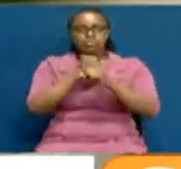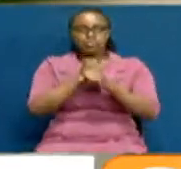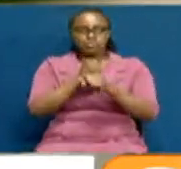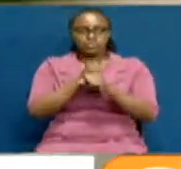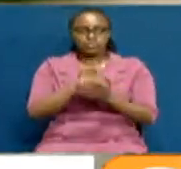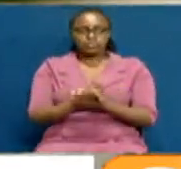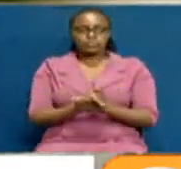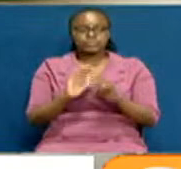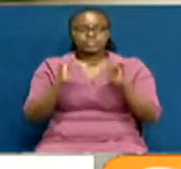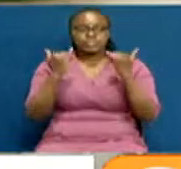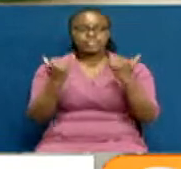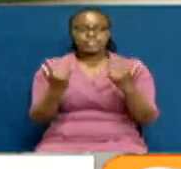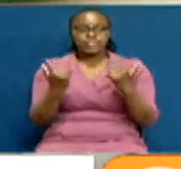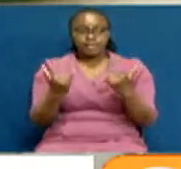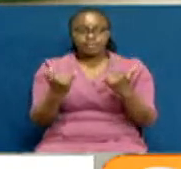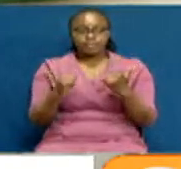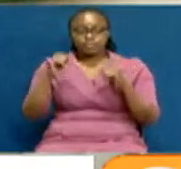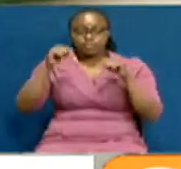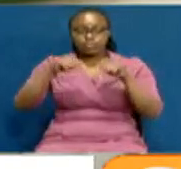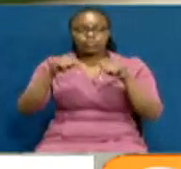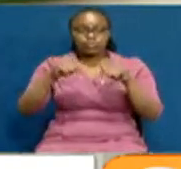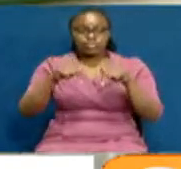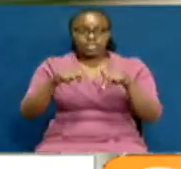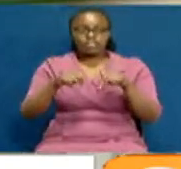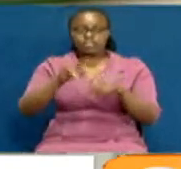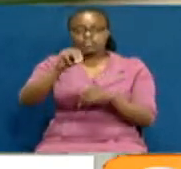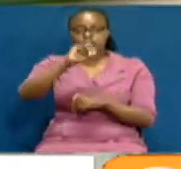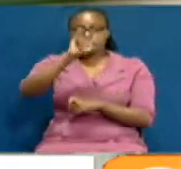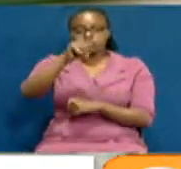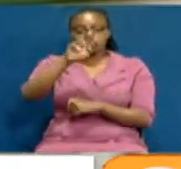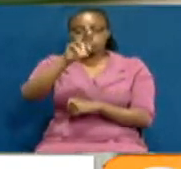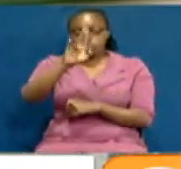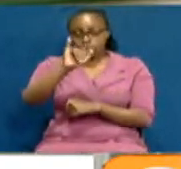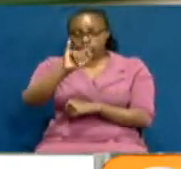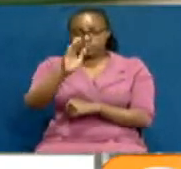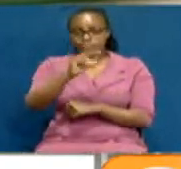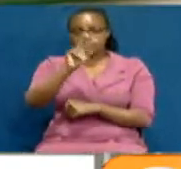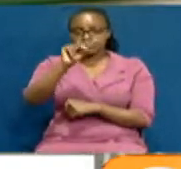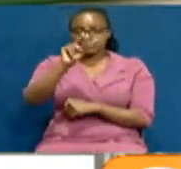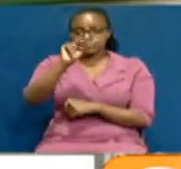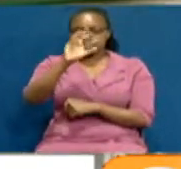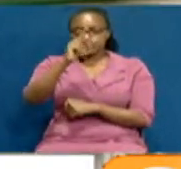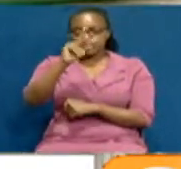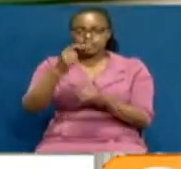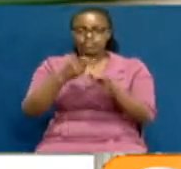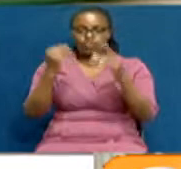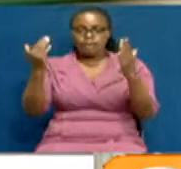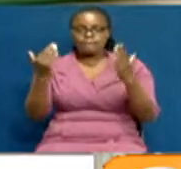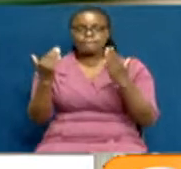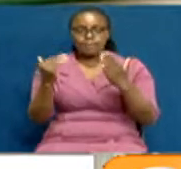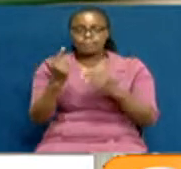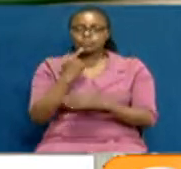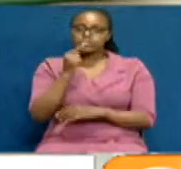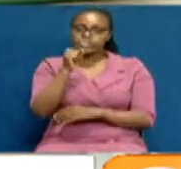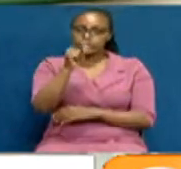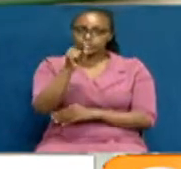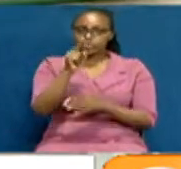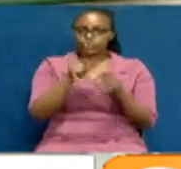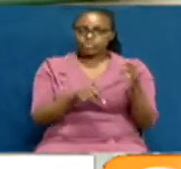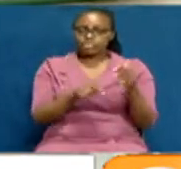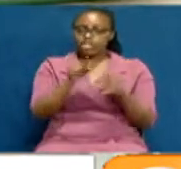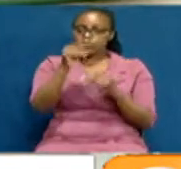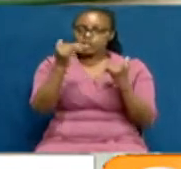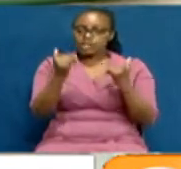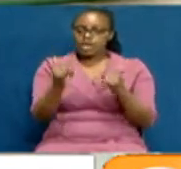sasa, ni siku yetu ya Njuri Njeke of Meru kukuambia